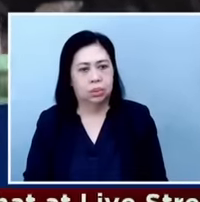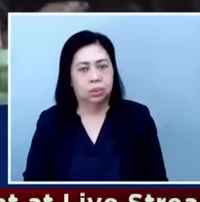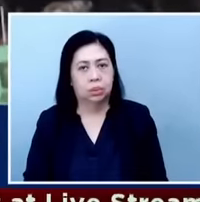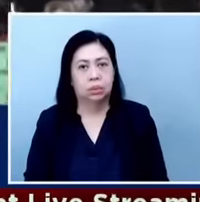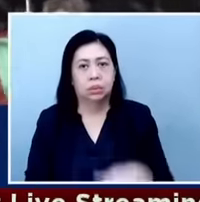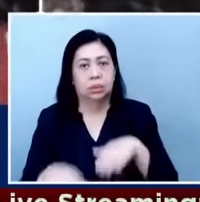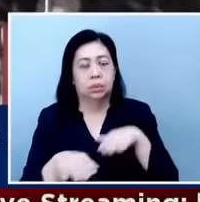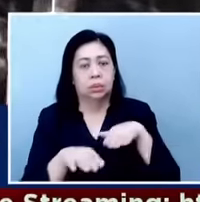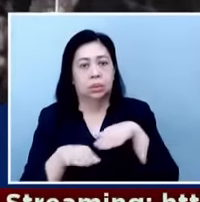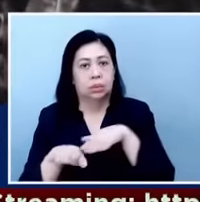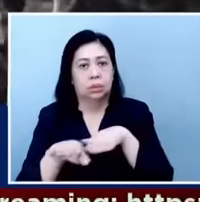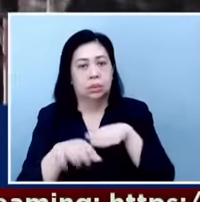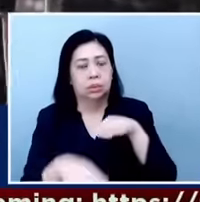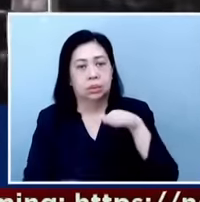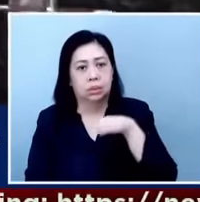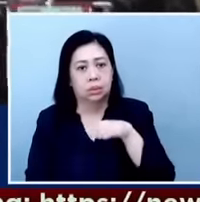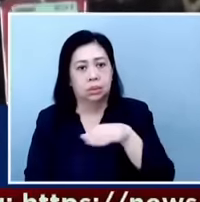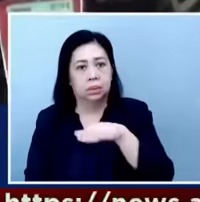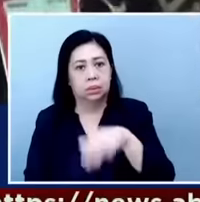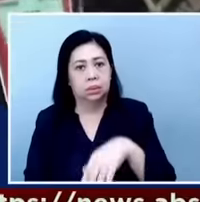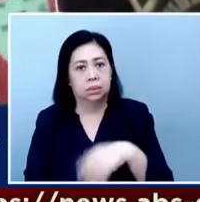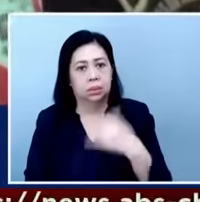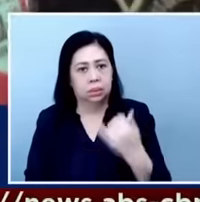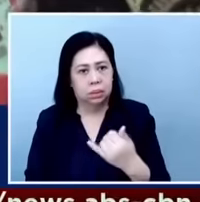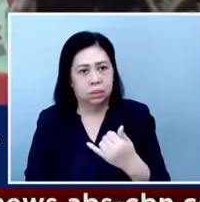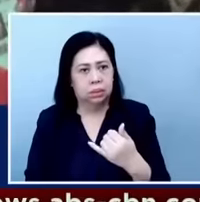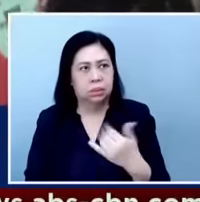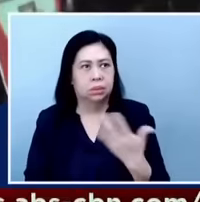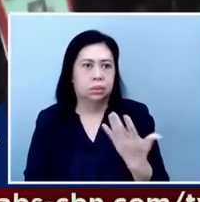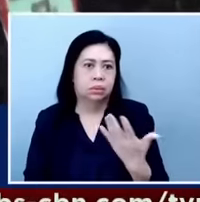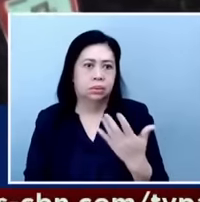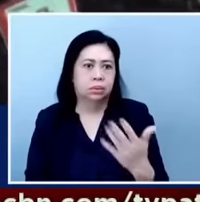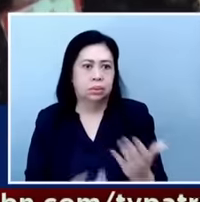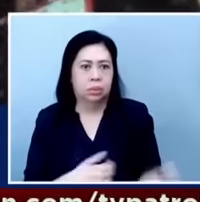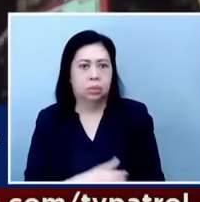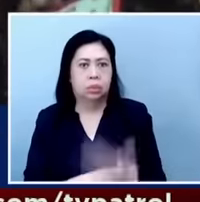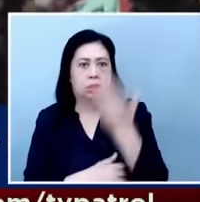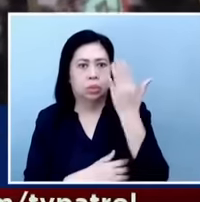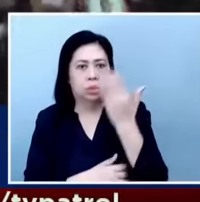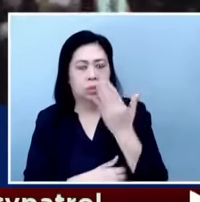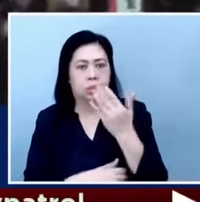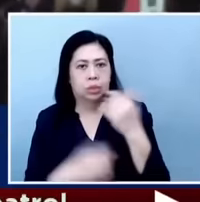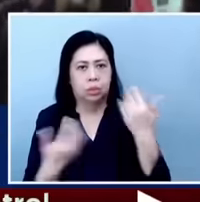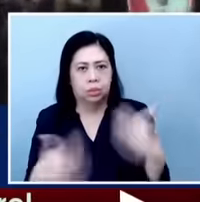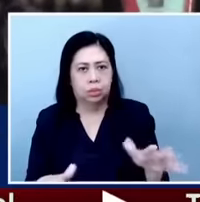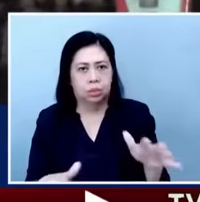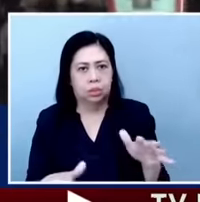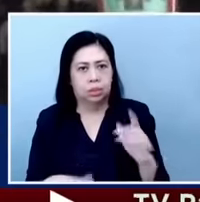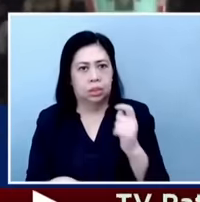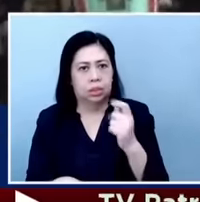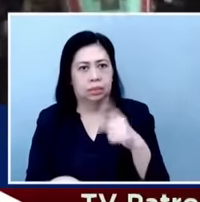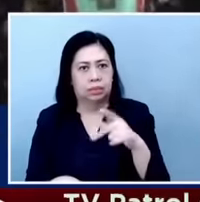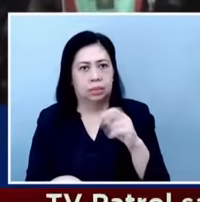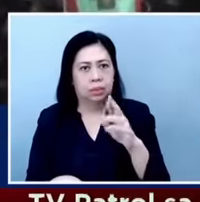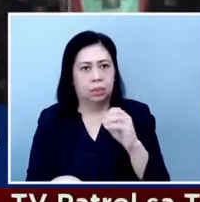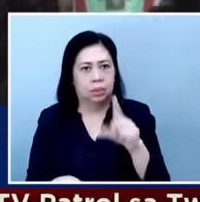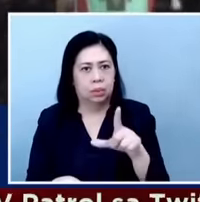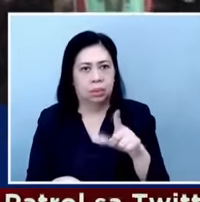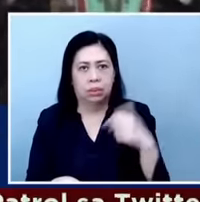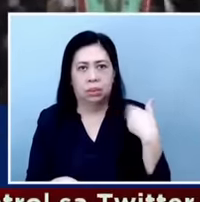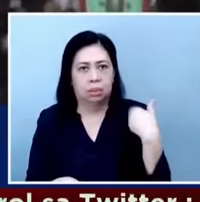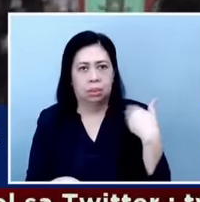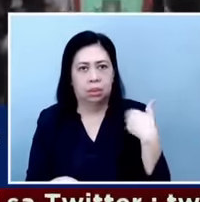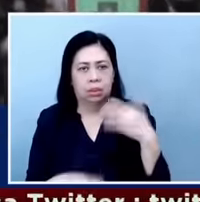translasyon ng Mahal na Poong Nazareno ay inaabot po ng umaga. Tapos na ho ang TV Patrol ay hindi pa sila